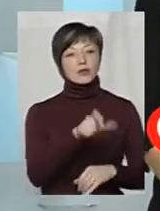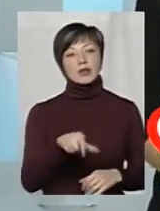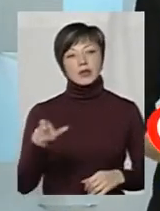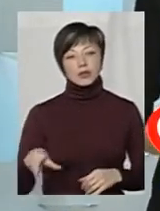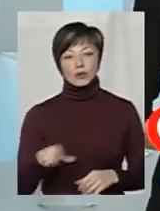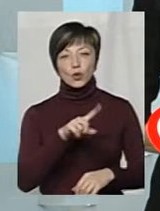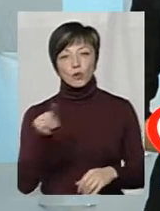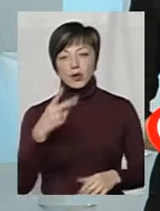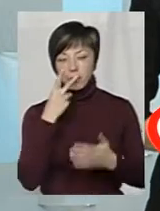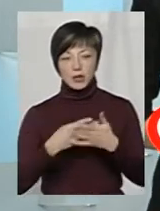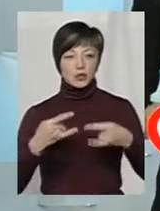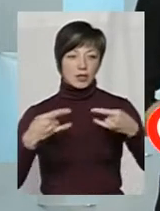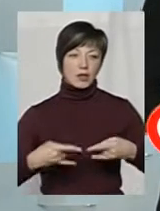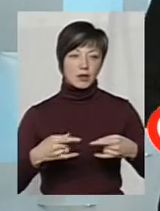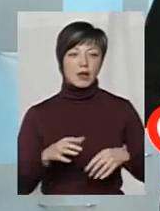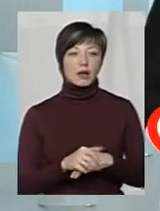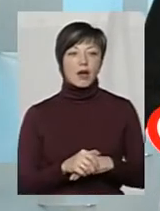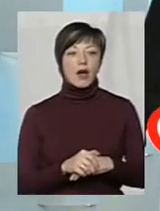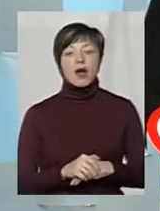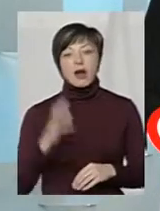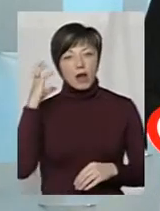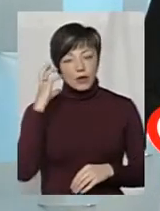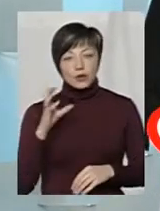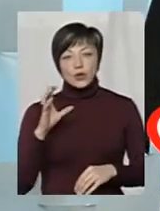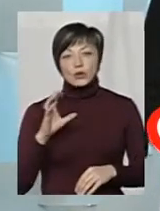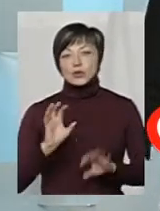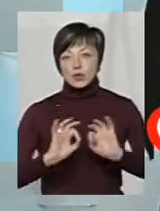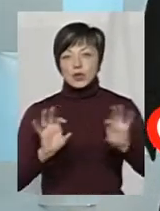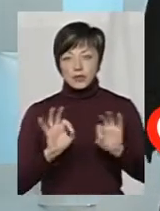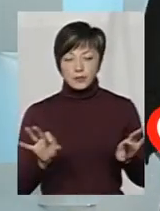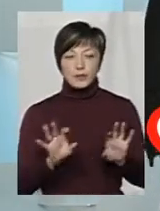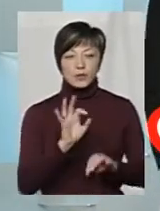глядачі, номери ви бачите на екрані, а для радіослухачів озвучу.